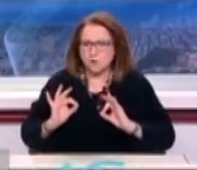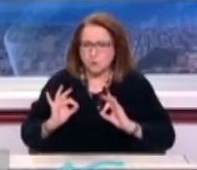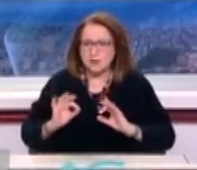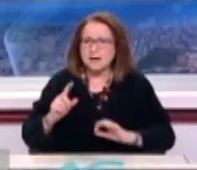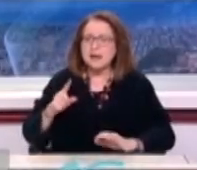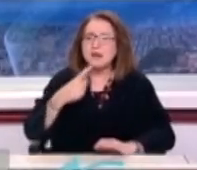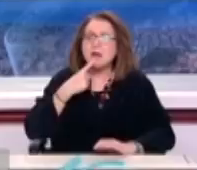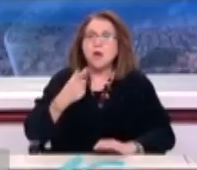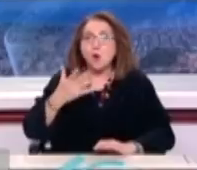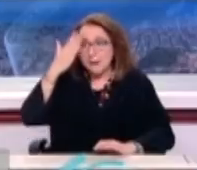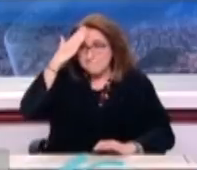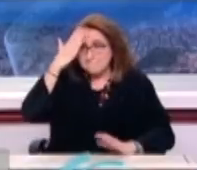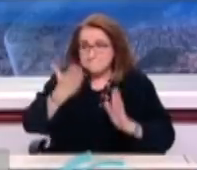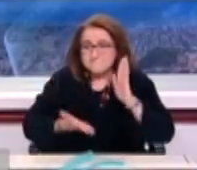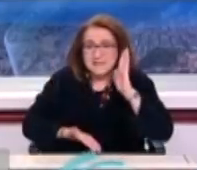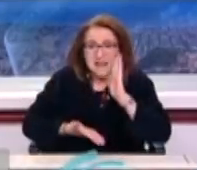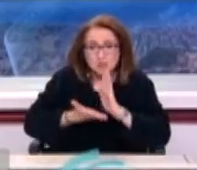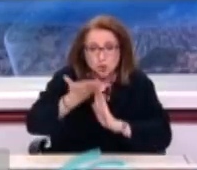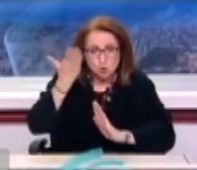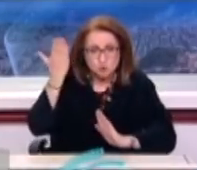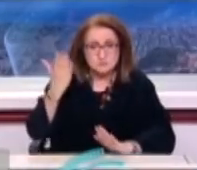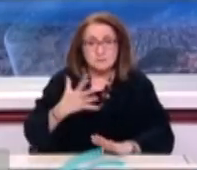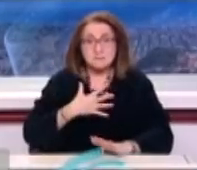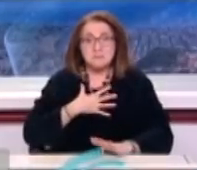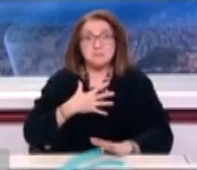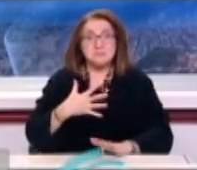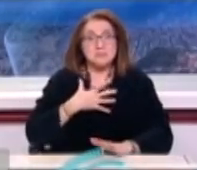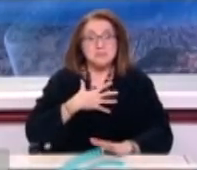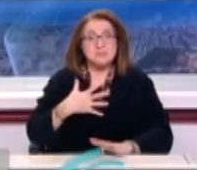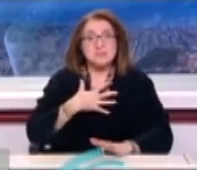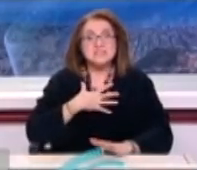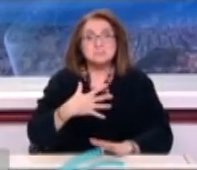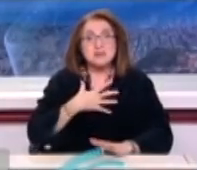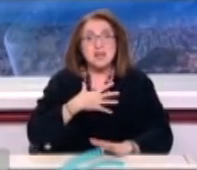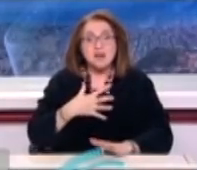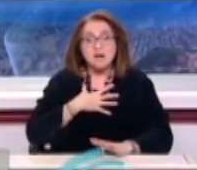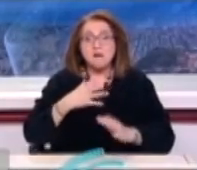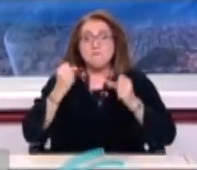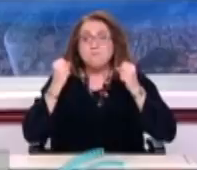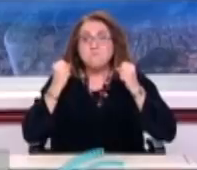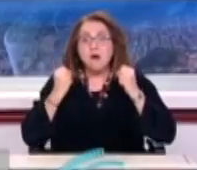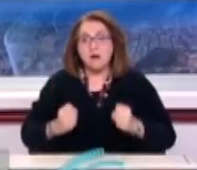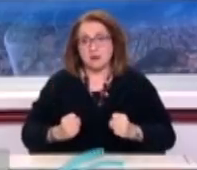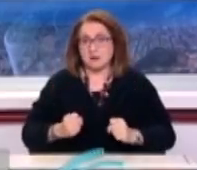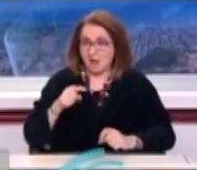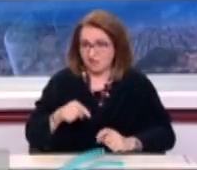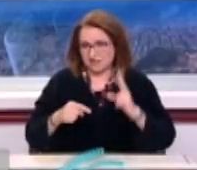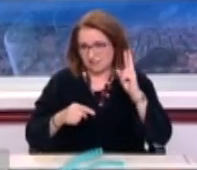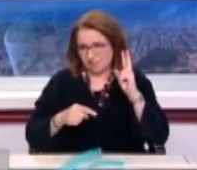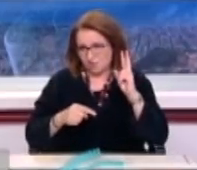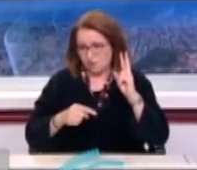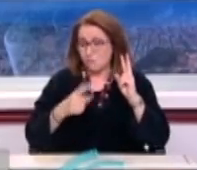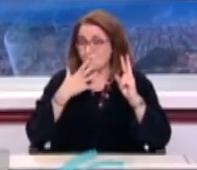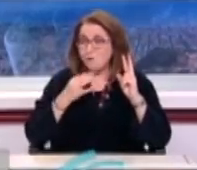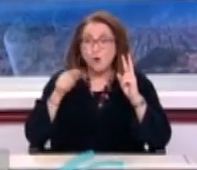συμπτώματα, εννοούμε τον ψηλό πυρετό και τη δύσπνοια. Επειδή ο ιός αυτός χαρακτηριστικά προσβάλλει στις σοβαρές του μορφές το αναπνευστικό. Άρα λοιπόν, ο άνθρωπος